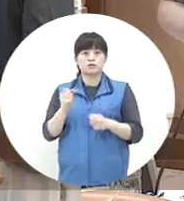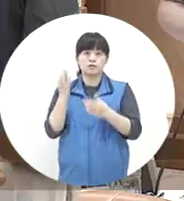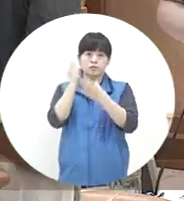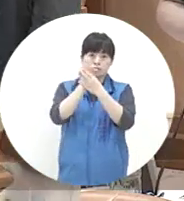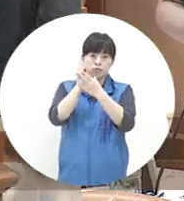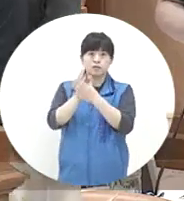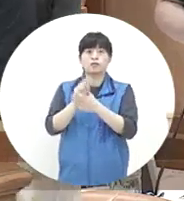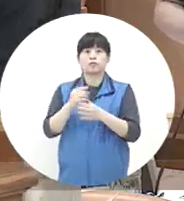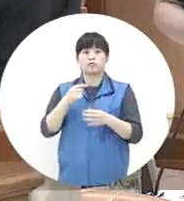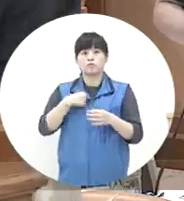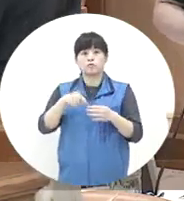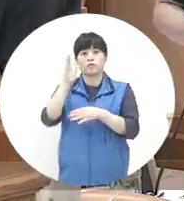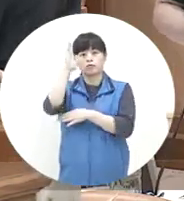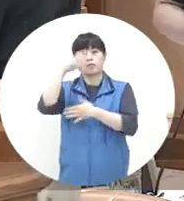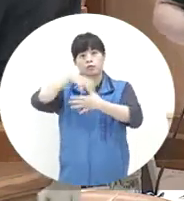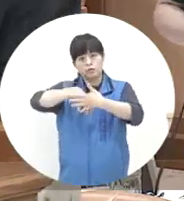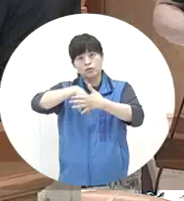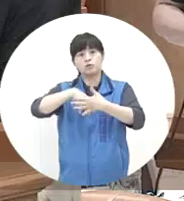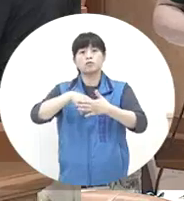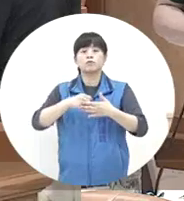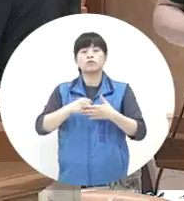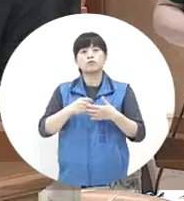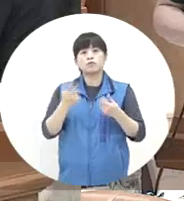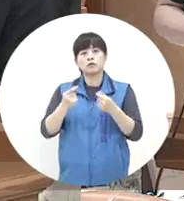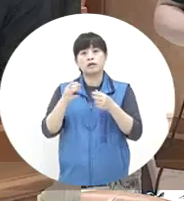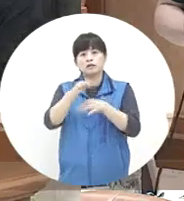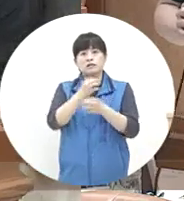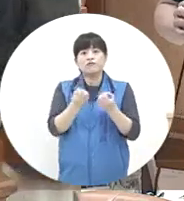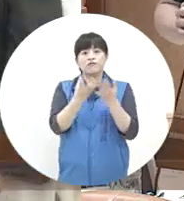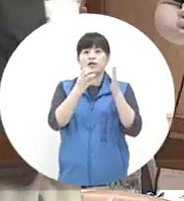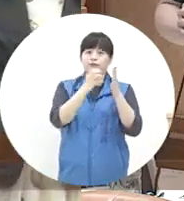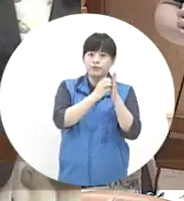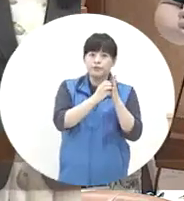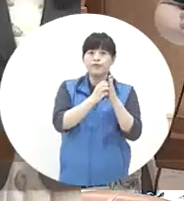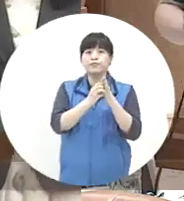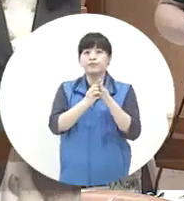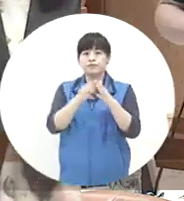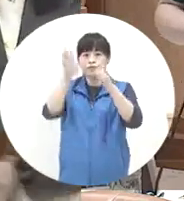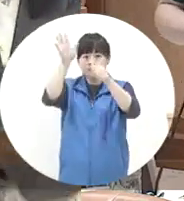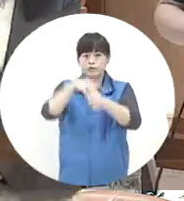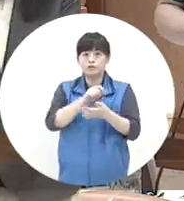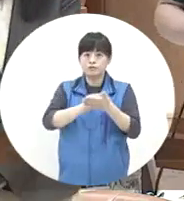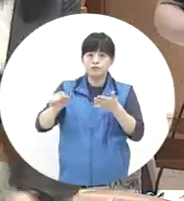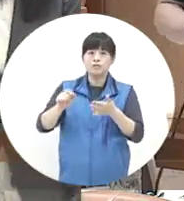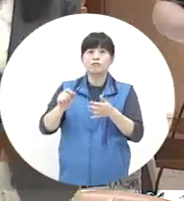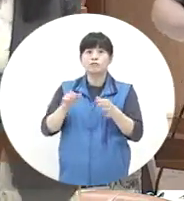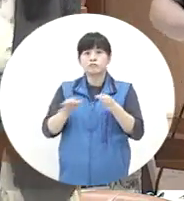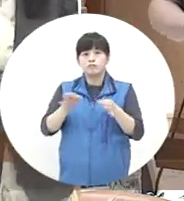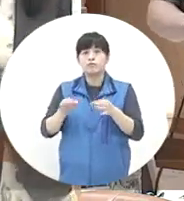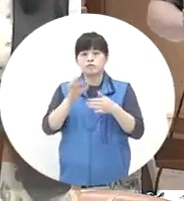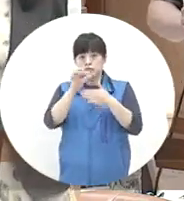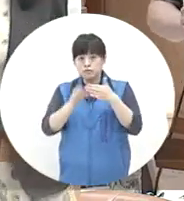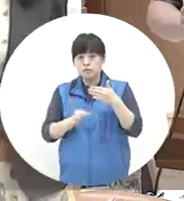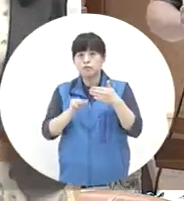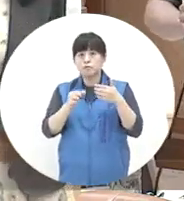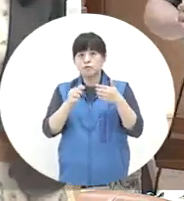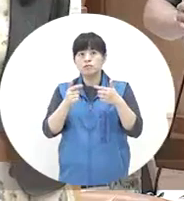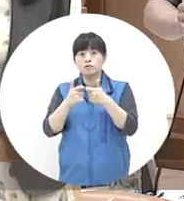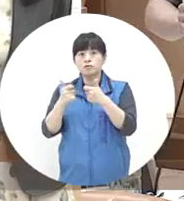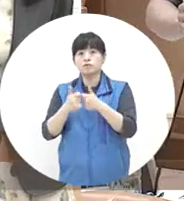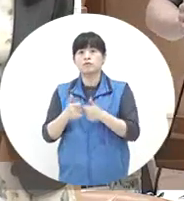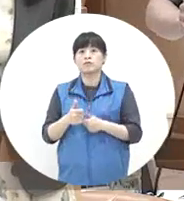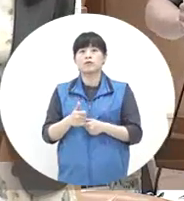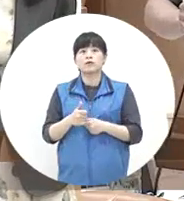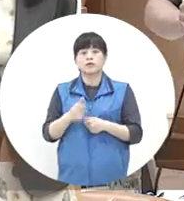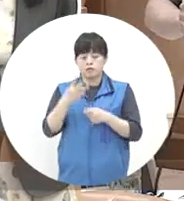有跟府内的一些这个像金发局哈，因为来从事招商哦。那当然，相关的条件在 马来西 这个两三年